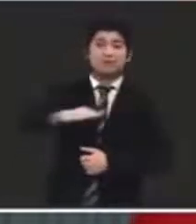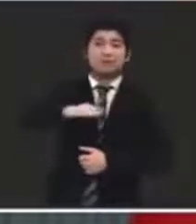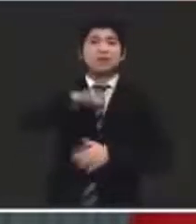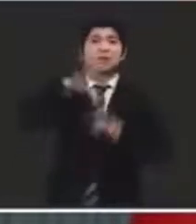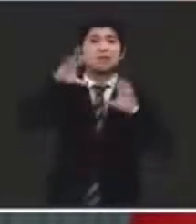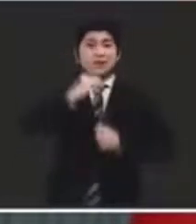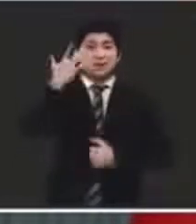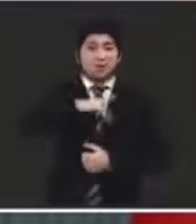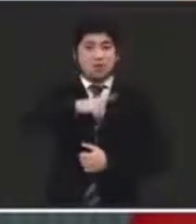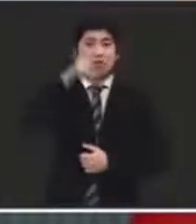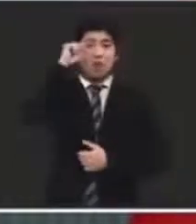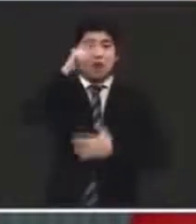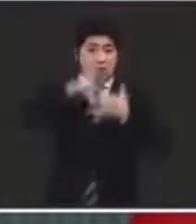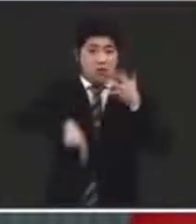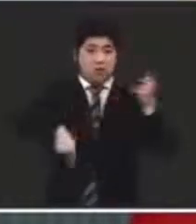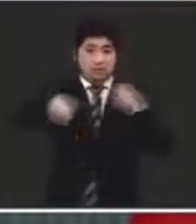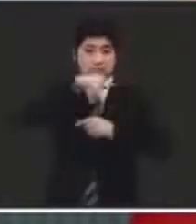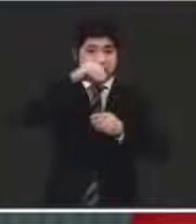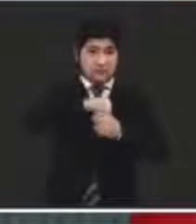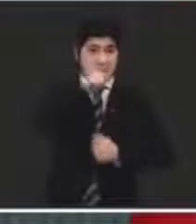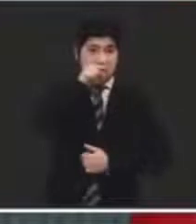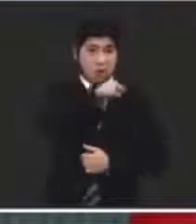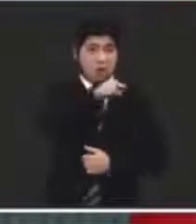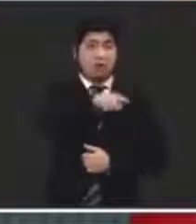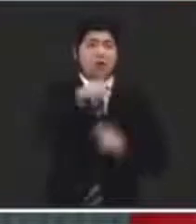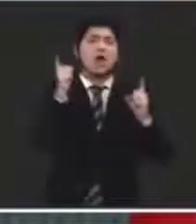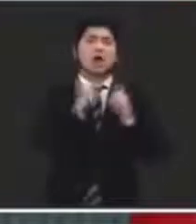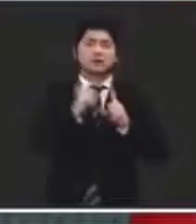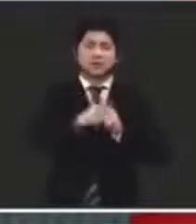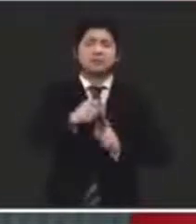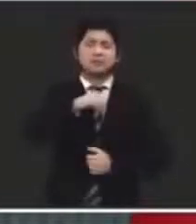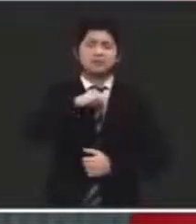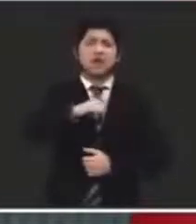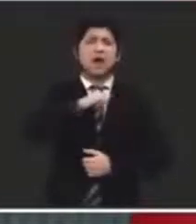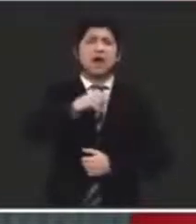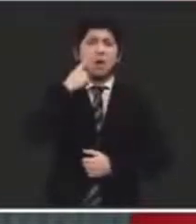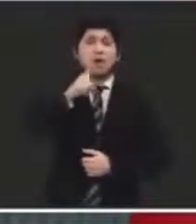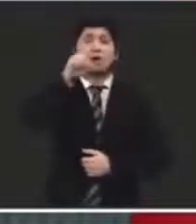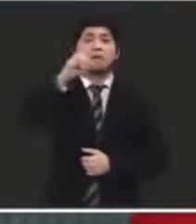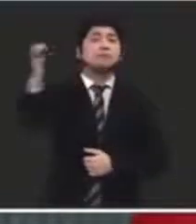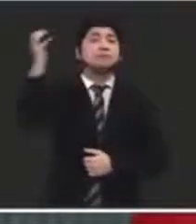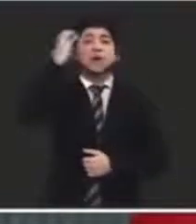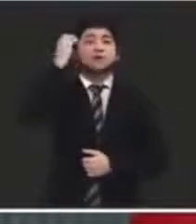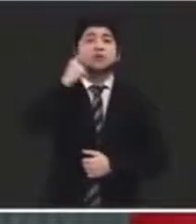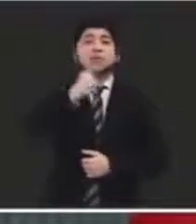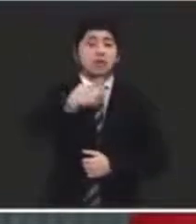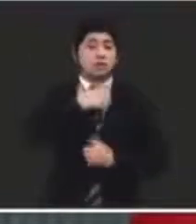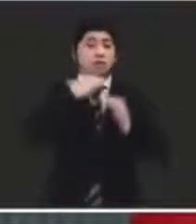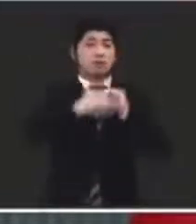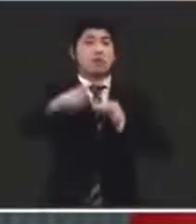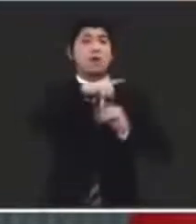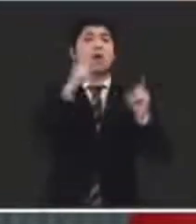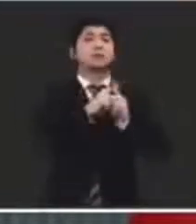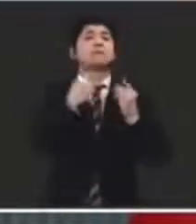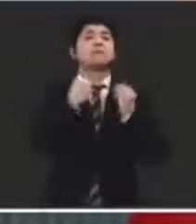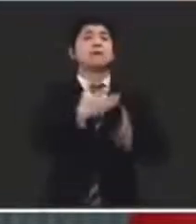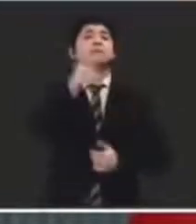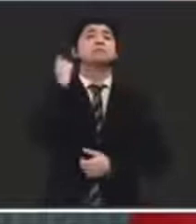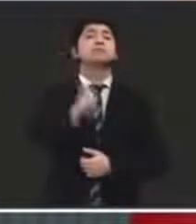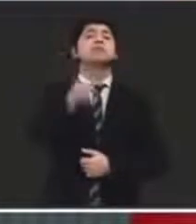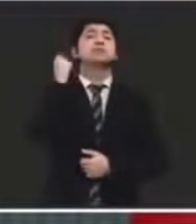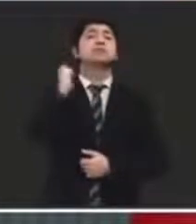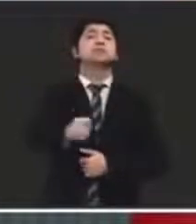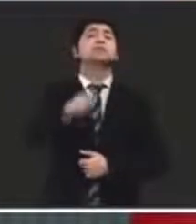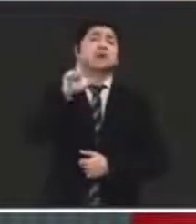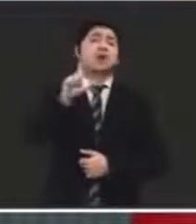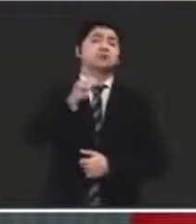Yunan yöneticiler Bunun hesabını er geç en başta kendi halkına vermek mecburiyetinde